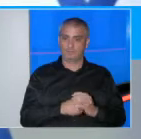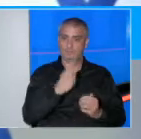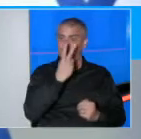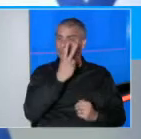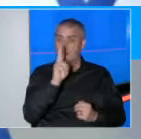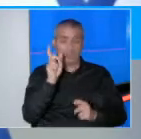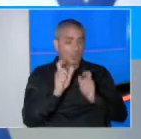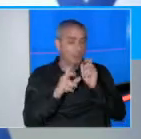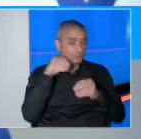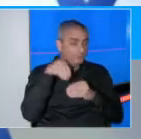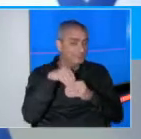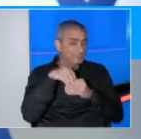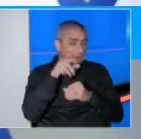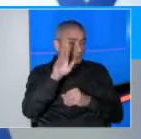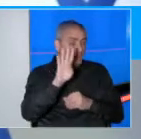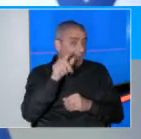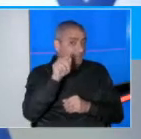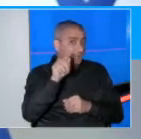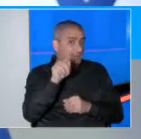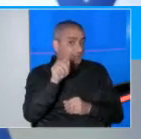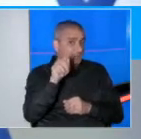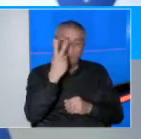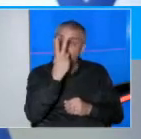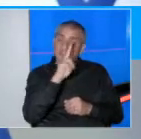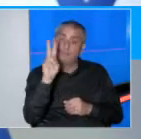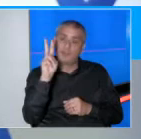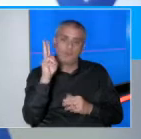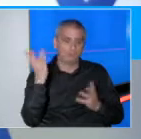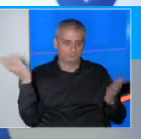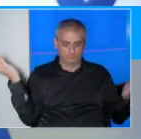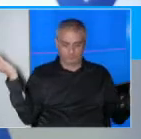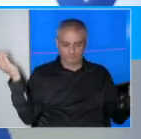2 מיליון מצביעי ליכוד, 2 מיליון,